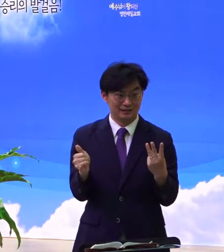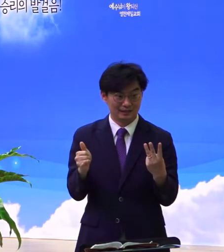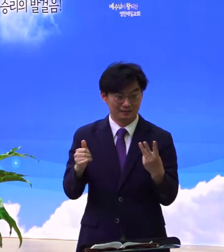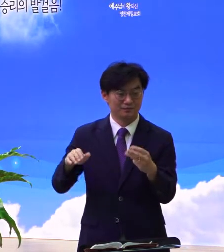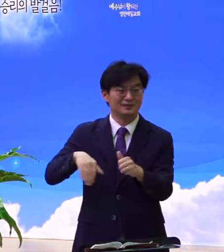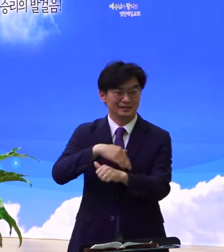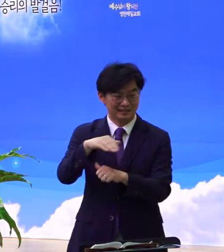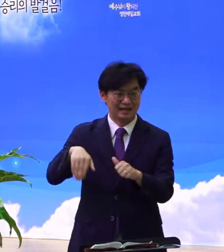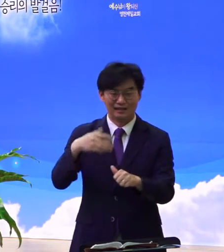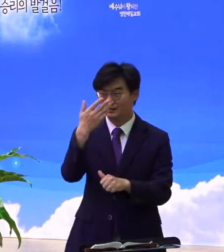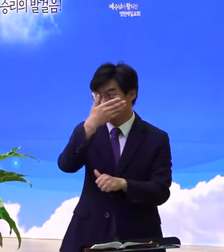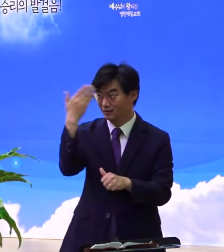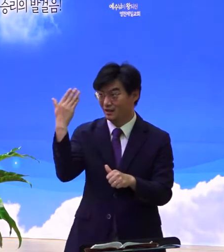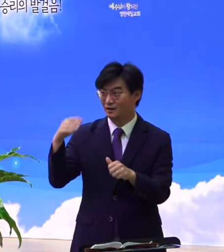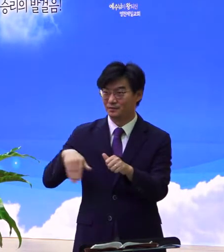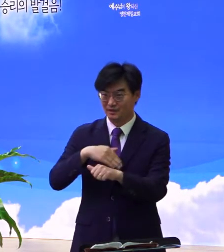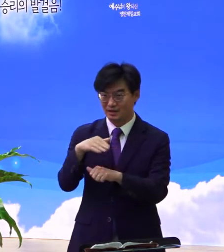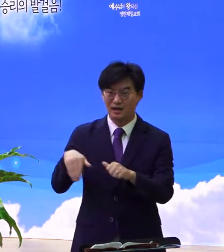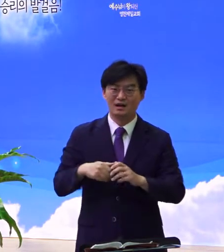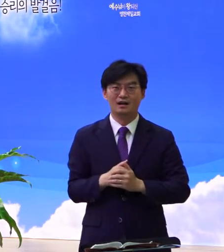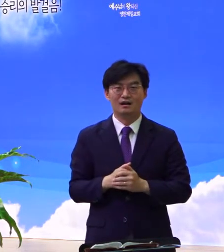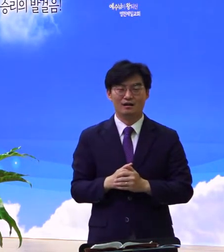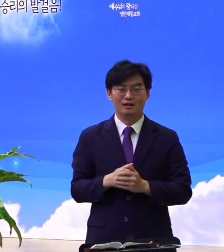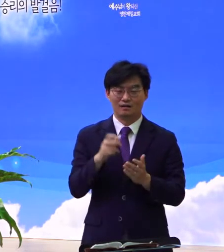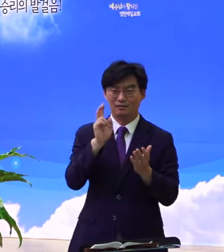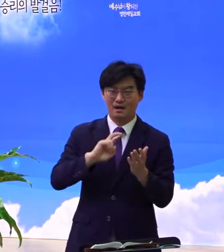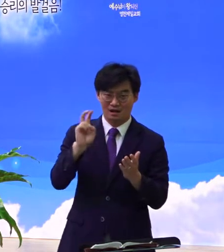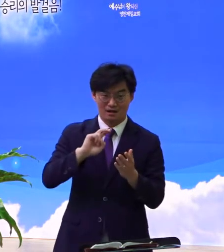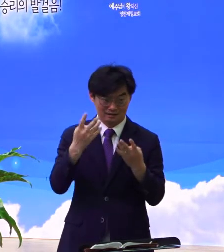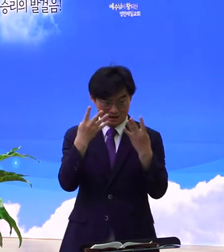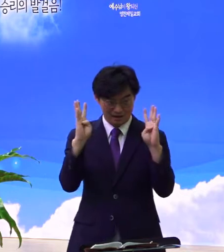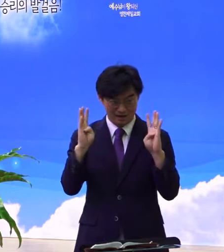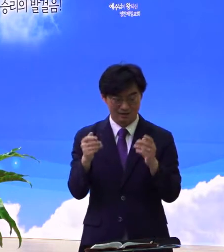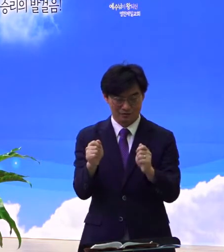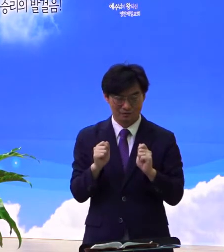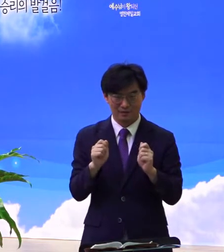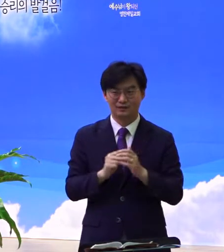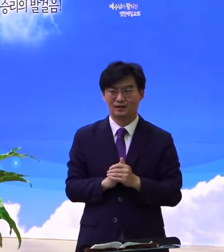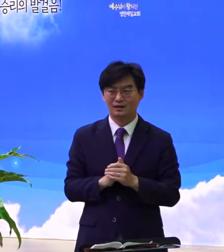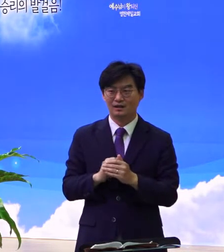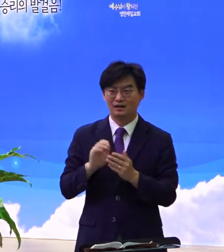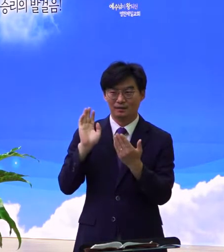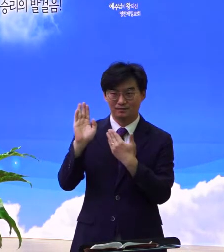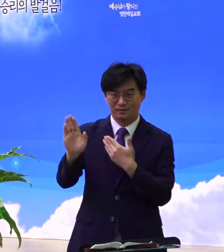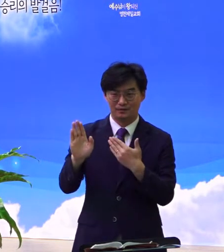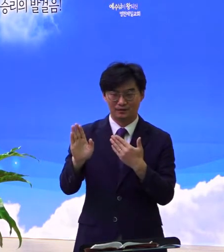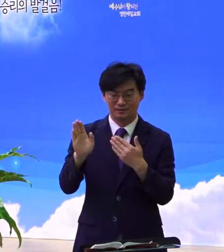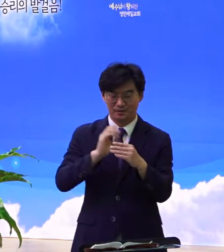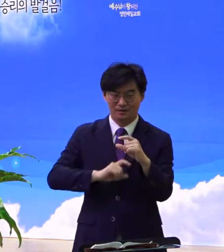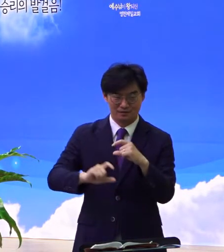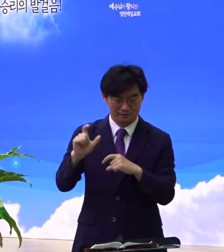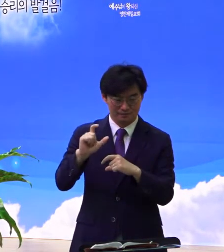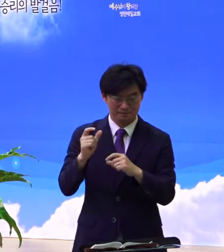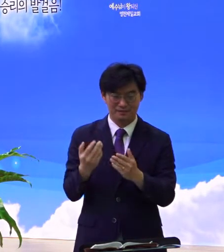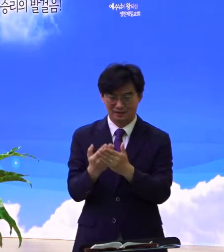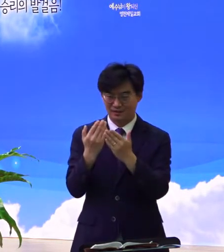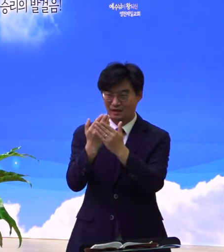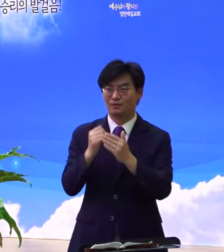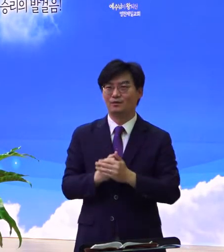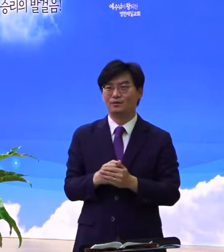청년이 정말 세계적인 지휘자가 되고 세계적인 연주자가 되고 하나님을 찬양하는 사람이 되고 정말 하나님 기뻐하시는